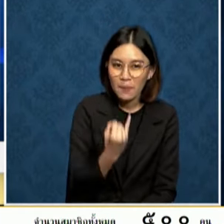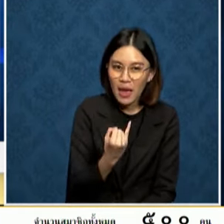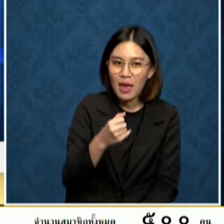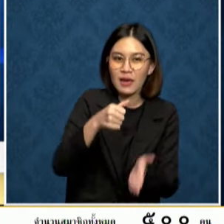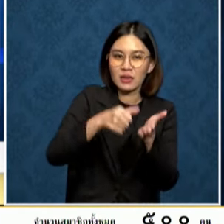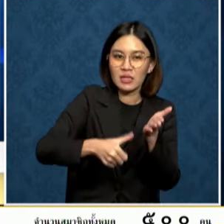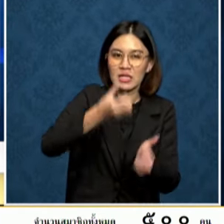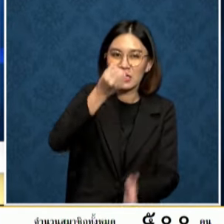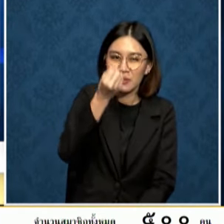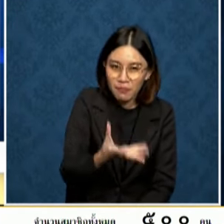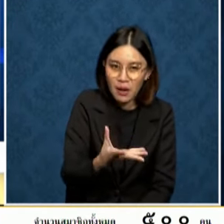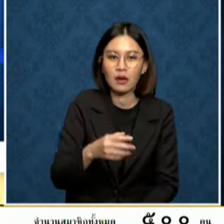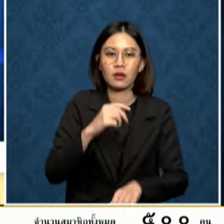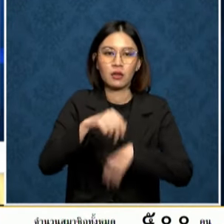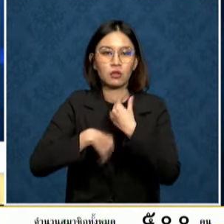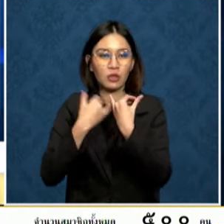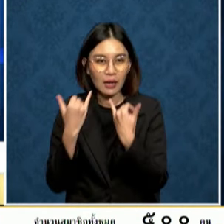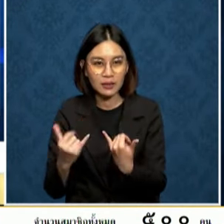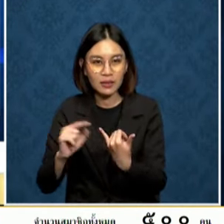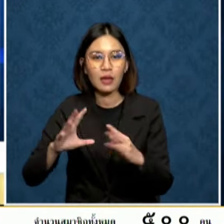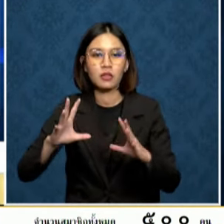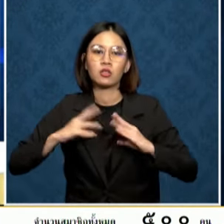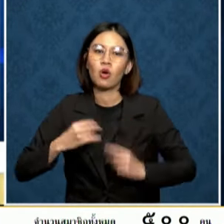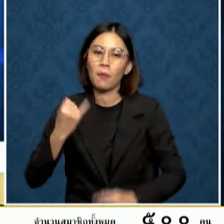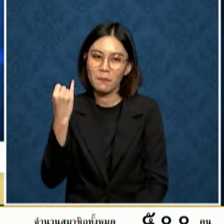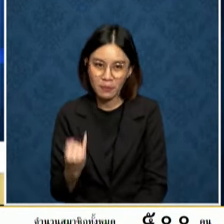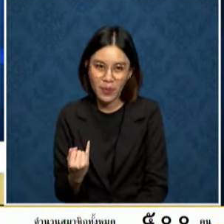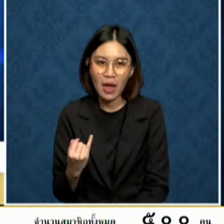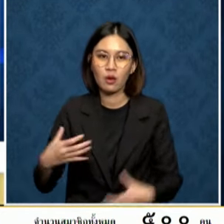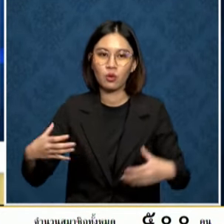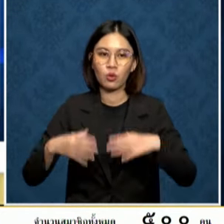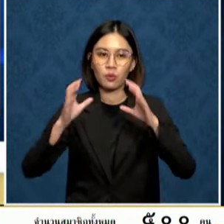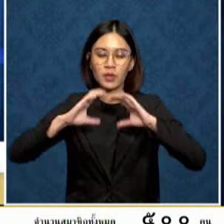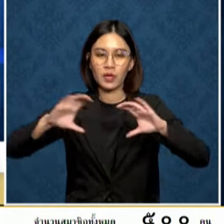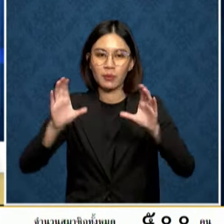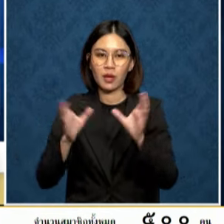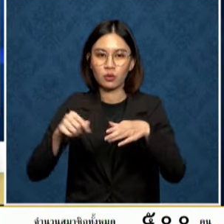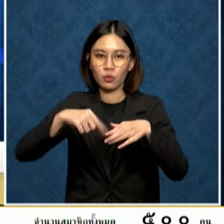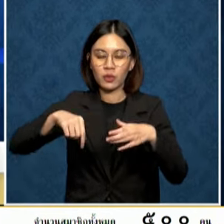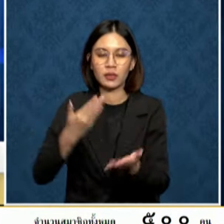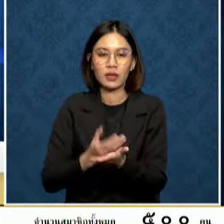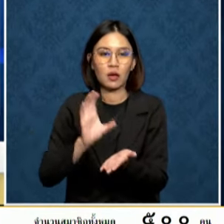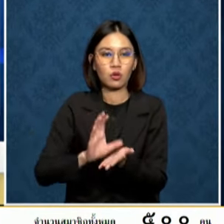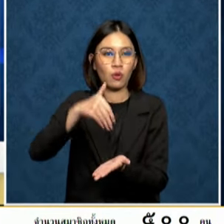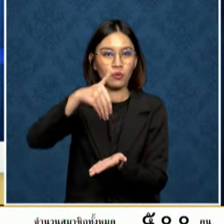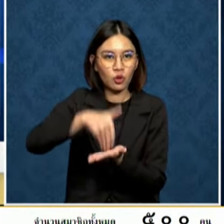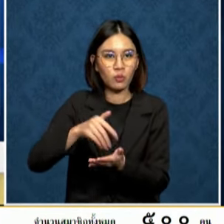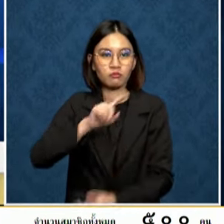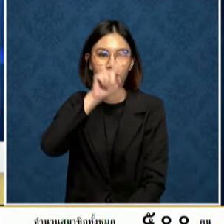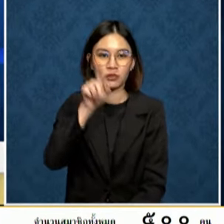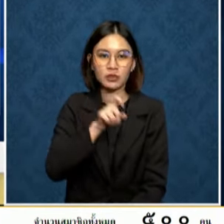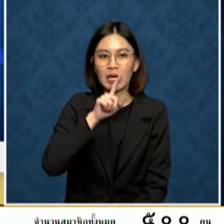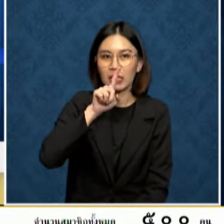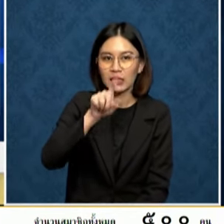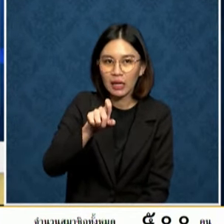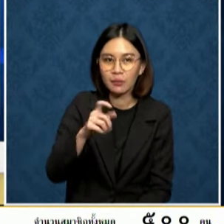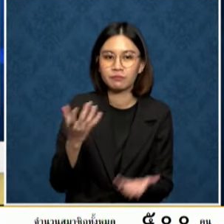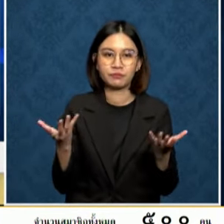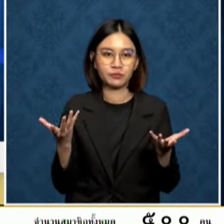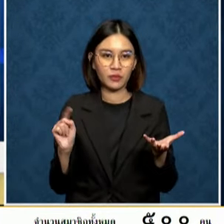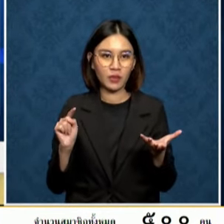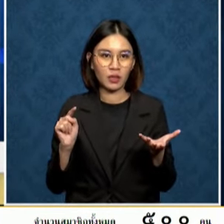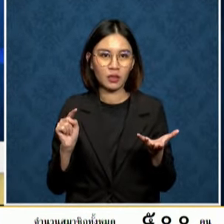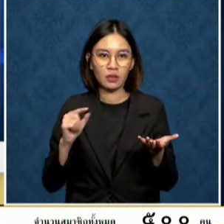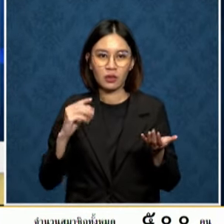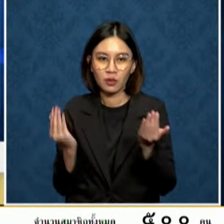เยอะแล้นะ เจอรอบนี้ ต้บอกยอมแ้ เอาเลยครัรัฐบาลชุดนี้ งบกลางทสุดตัว แต่คำถามก็คอให้ปุอัด และ